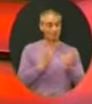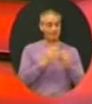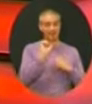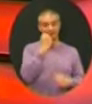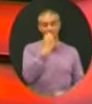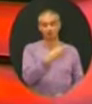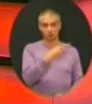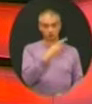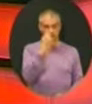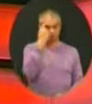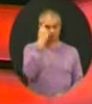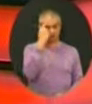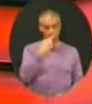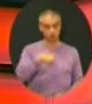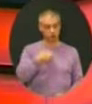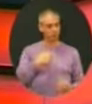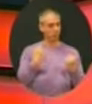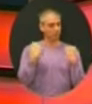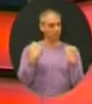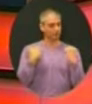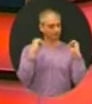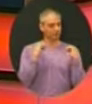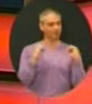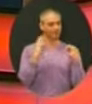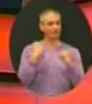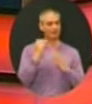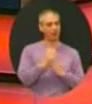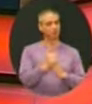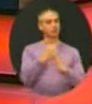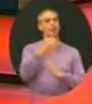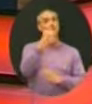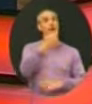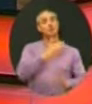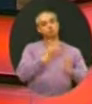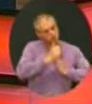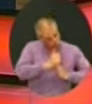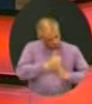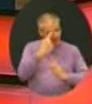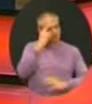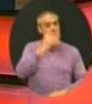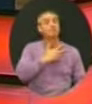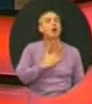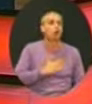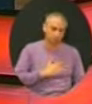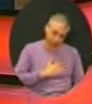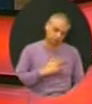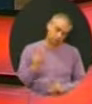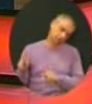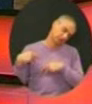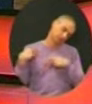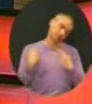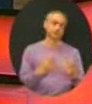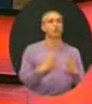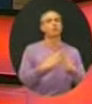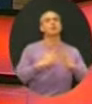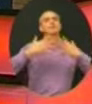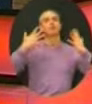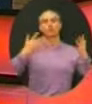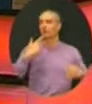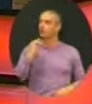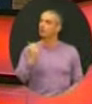הציוני ידע שאנחנו חזקים, יציבים, עם הנהגה שמובילה ויודעת מה היא רוצה, הם יחזרו הביתה בגדול.